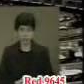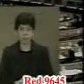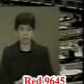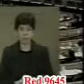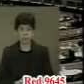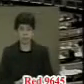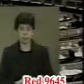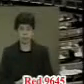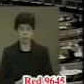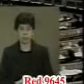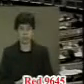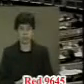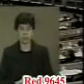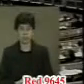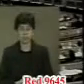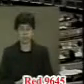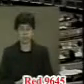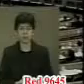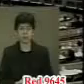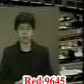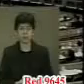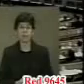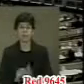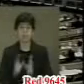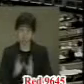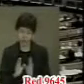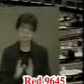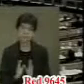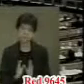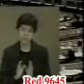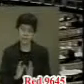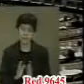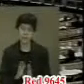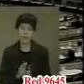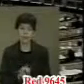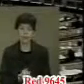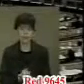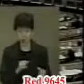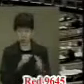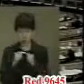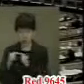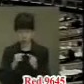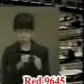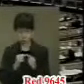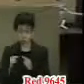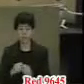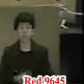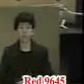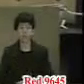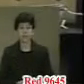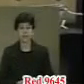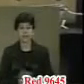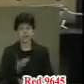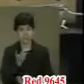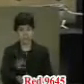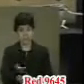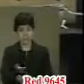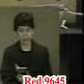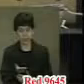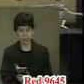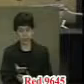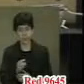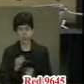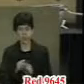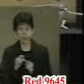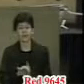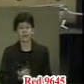ครับก็พบว่าฟังต่อไปนะครับทางฝ่ายสมาชิกพรร